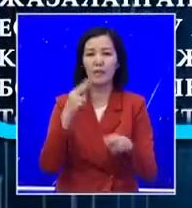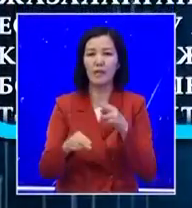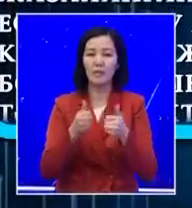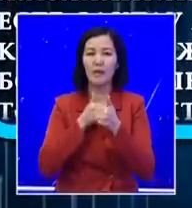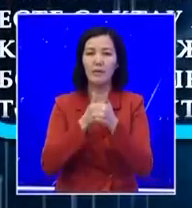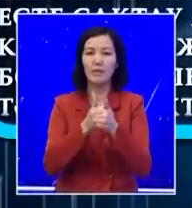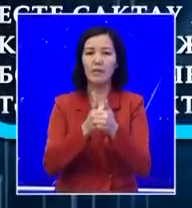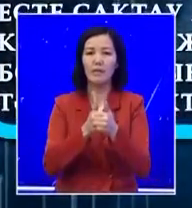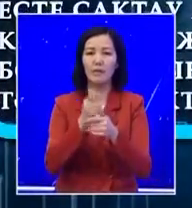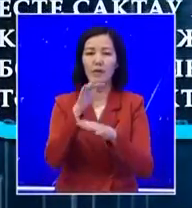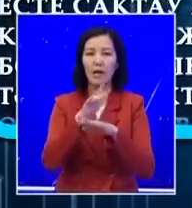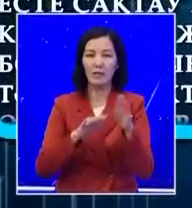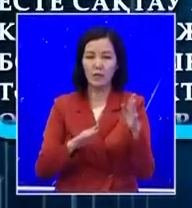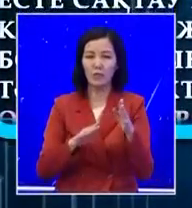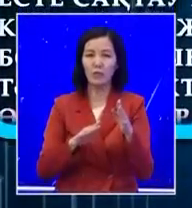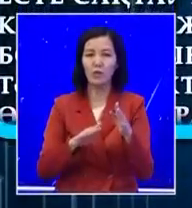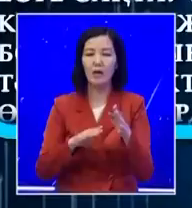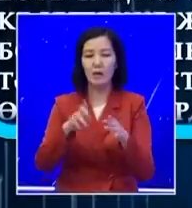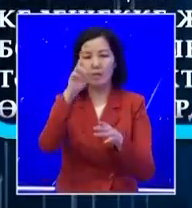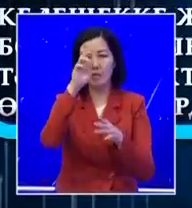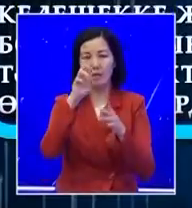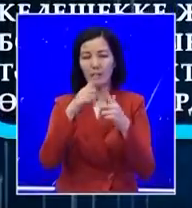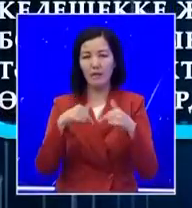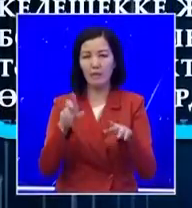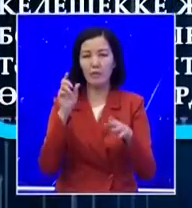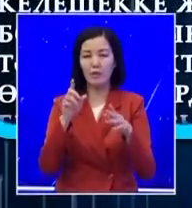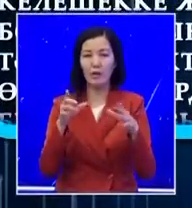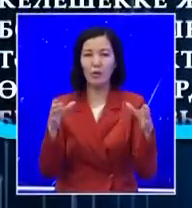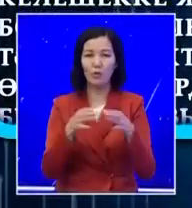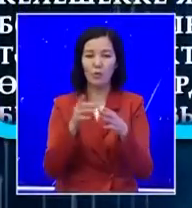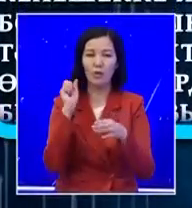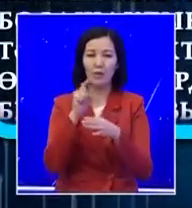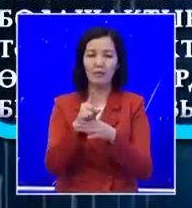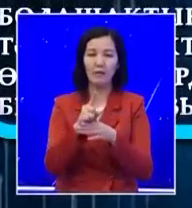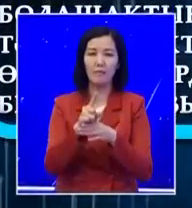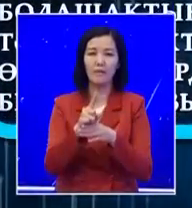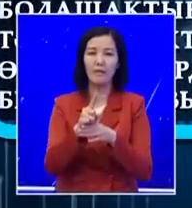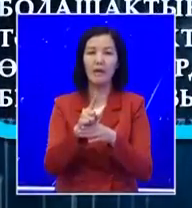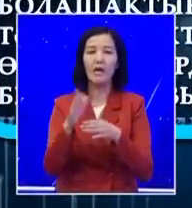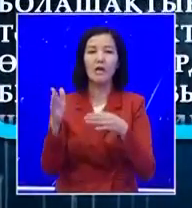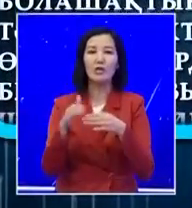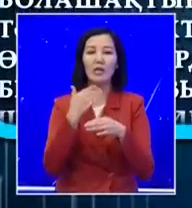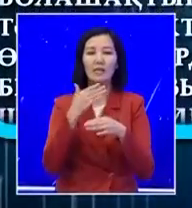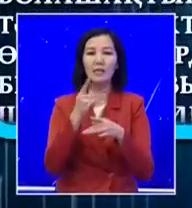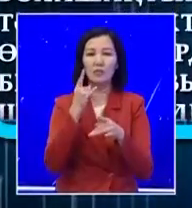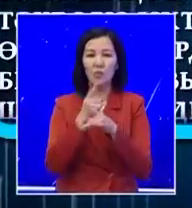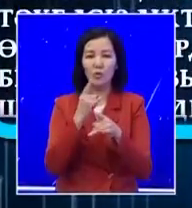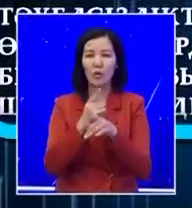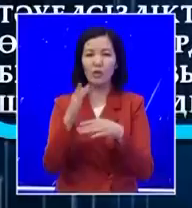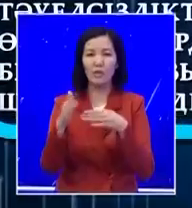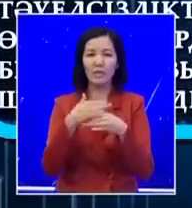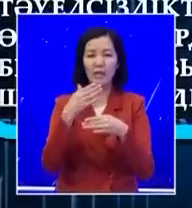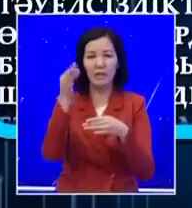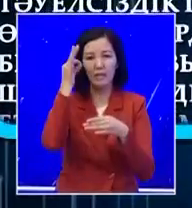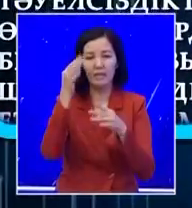құрбандарын ақтау үшін арнайы мемлекеттік комиссия құруды тапсырдым. Біз жазықсыз жазаланғандардың әрқайсысын еске сақтау